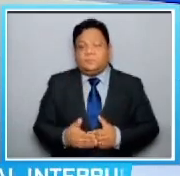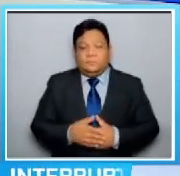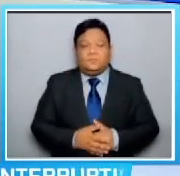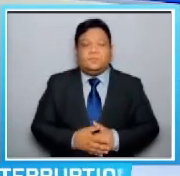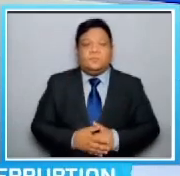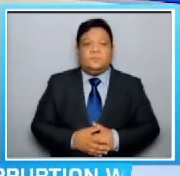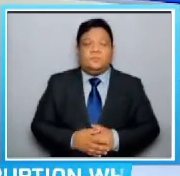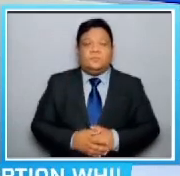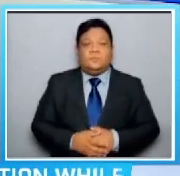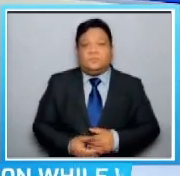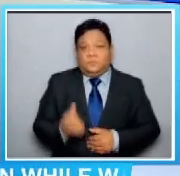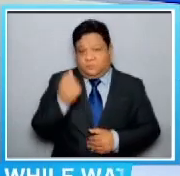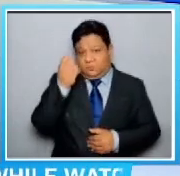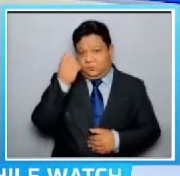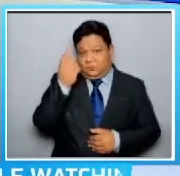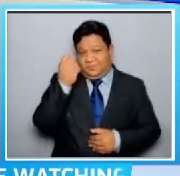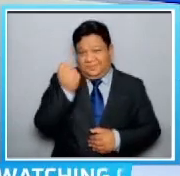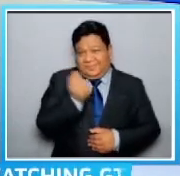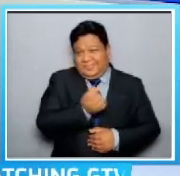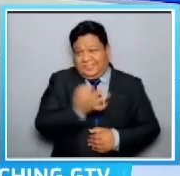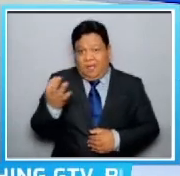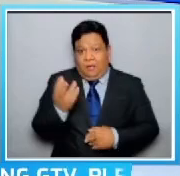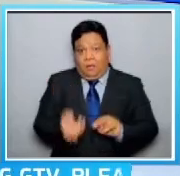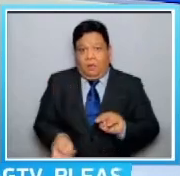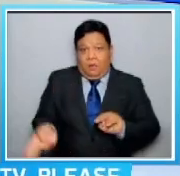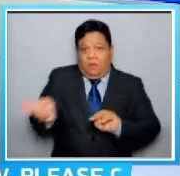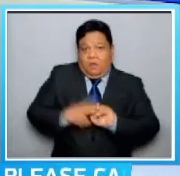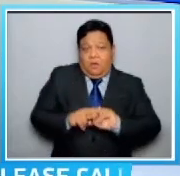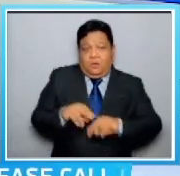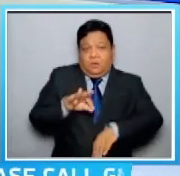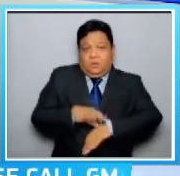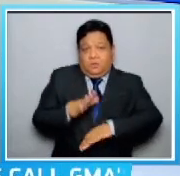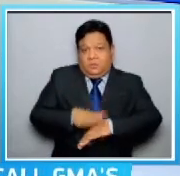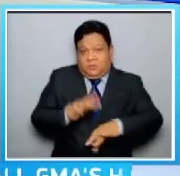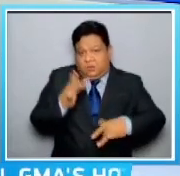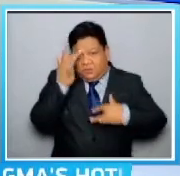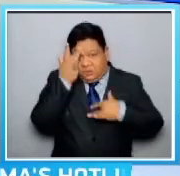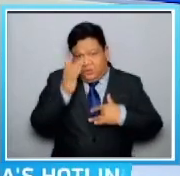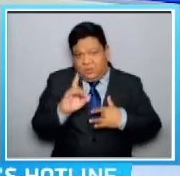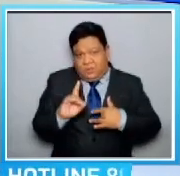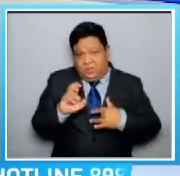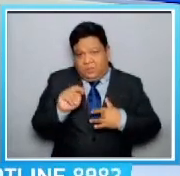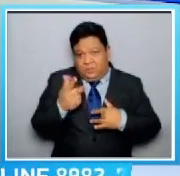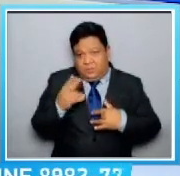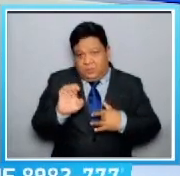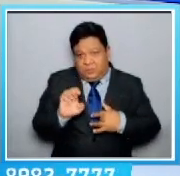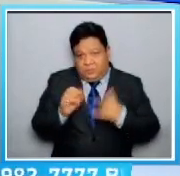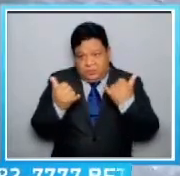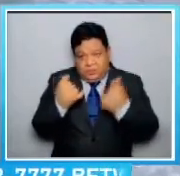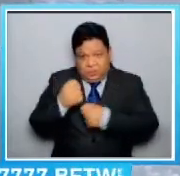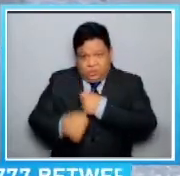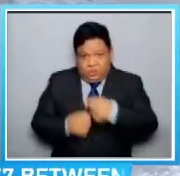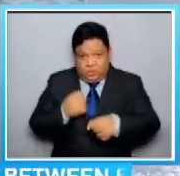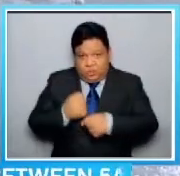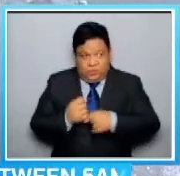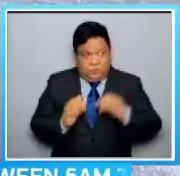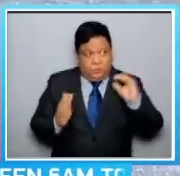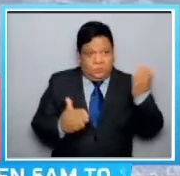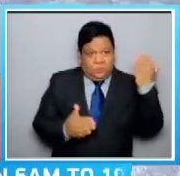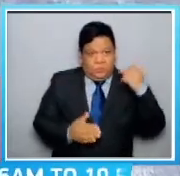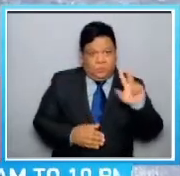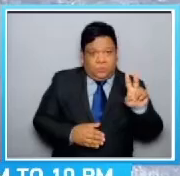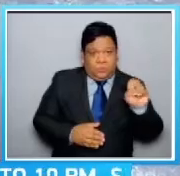143% ang itinaas ng kaso ng dengue sa Pilipinas ngayong taon kumpara noong 2021. Ayon po sa Department of Health,